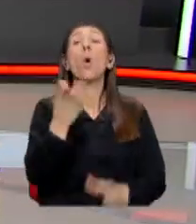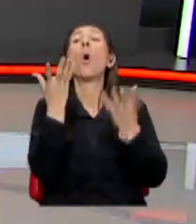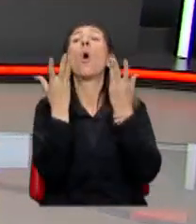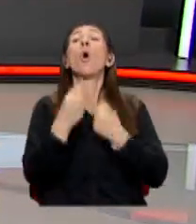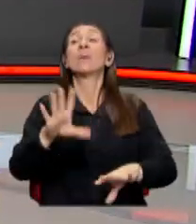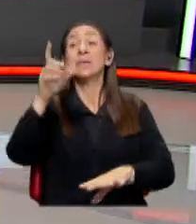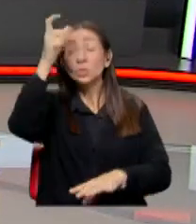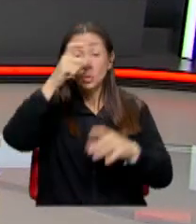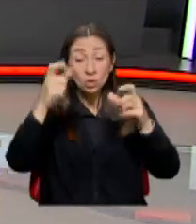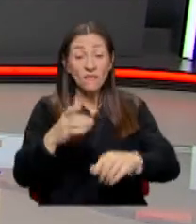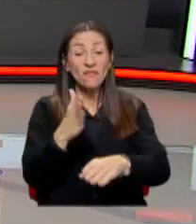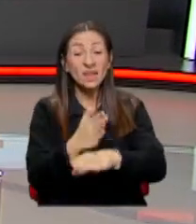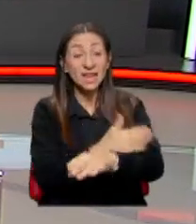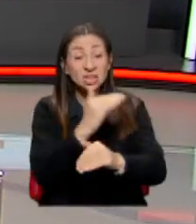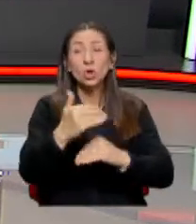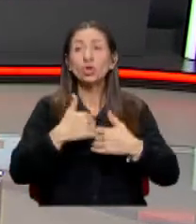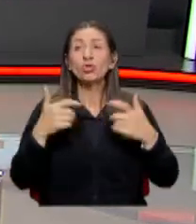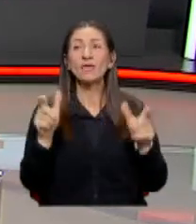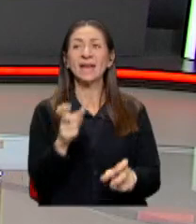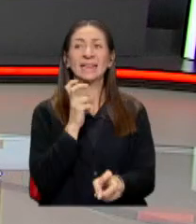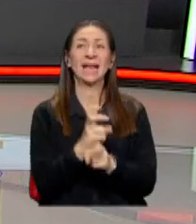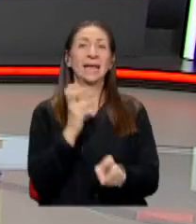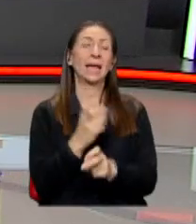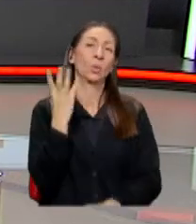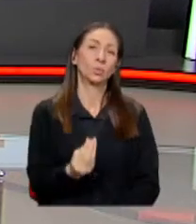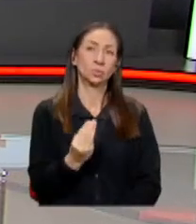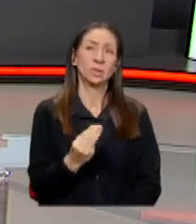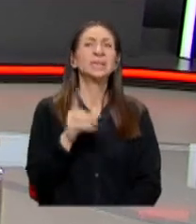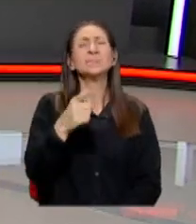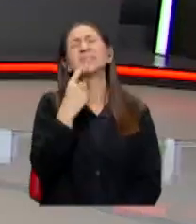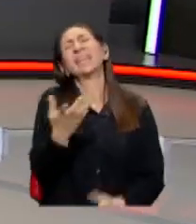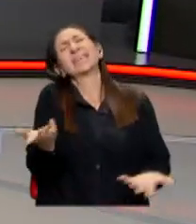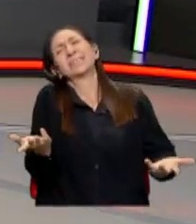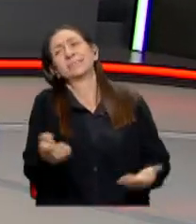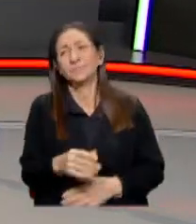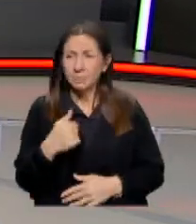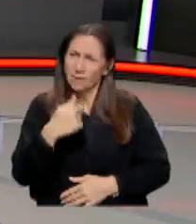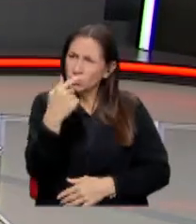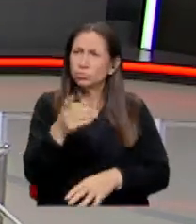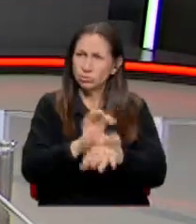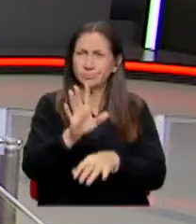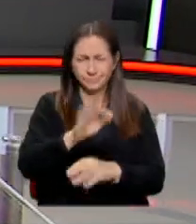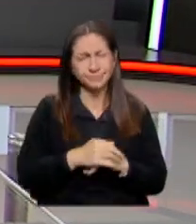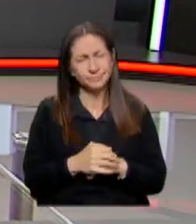olmazsa ülkenin de vatandaşın da güvenliği tehlikeye girer. Şimdi diyeceksiniz ki nasıl? Ben size söyleyeyim.